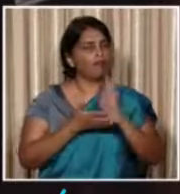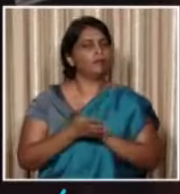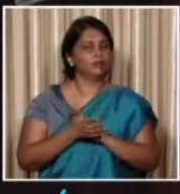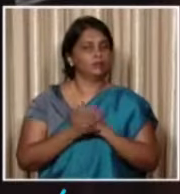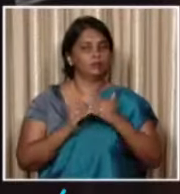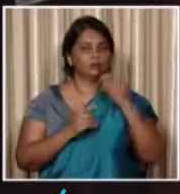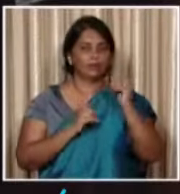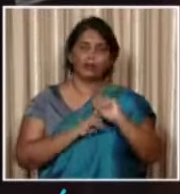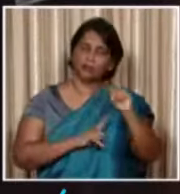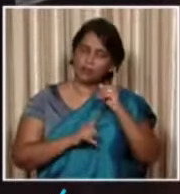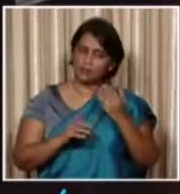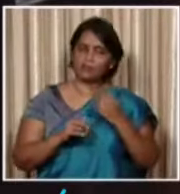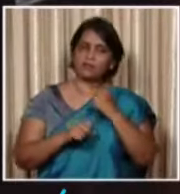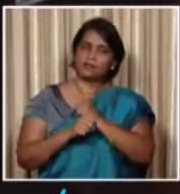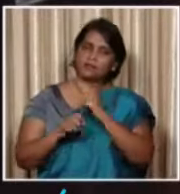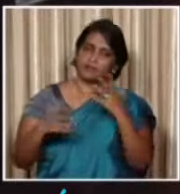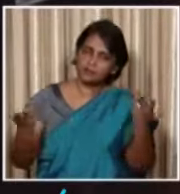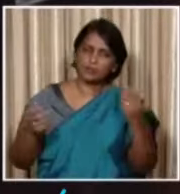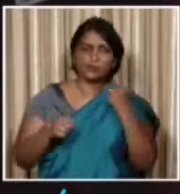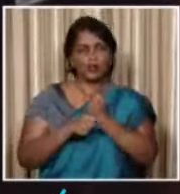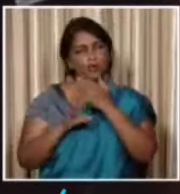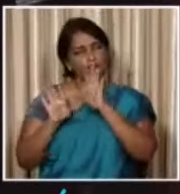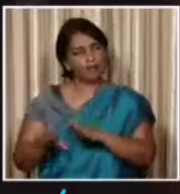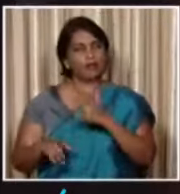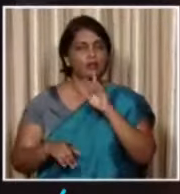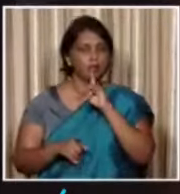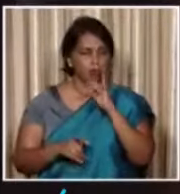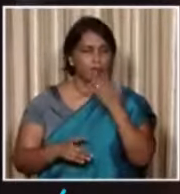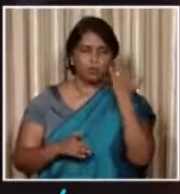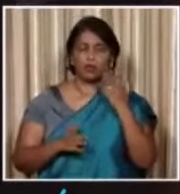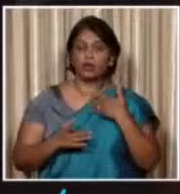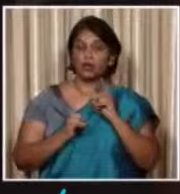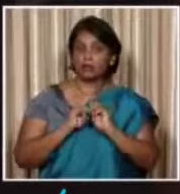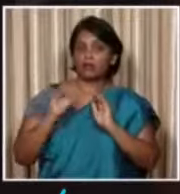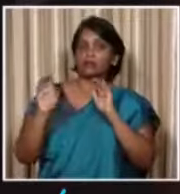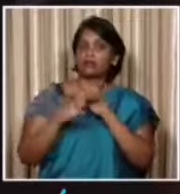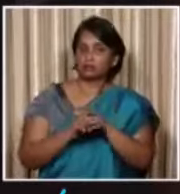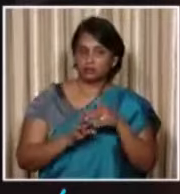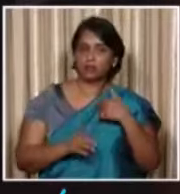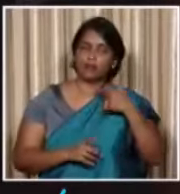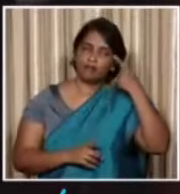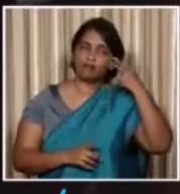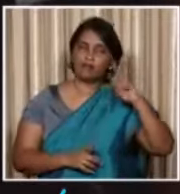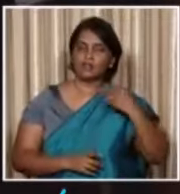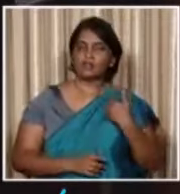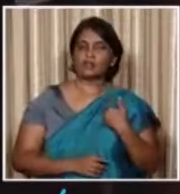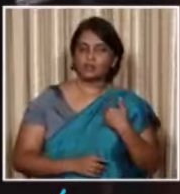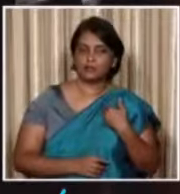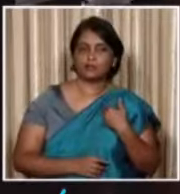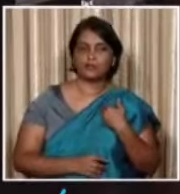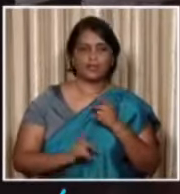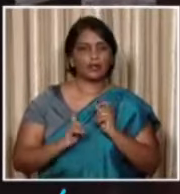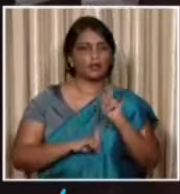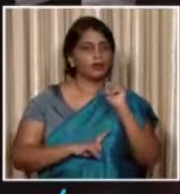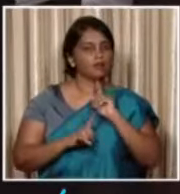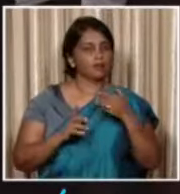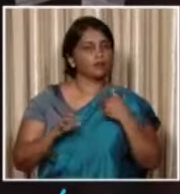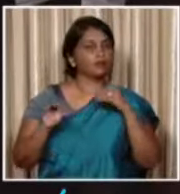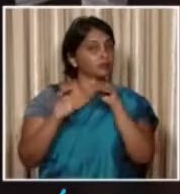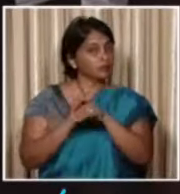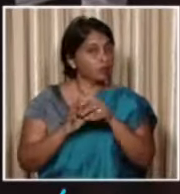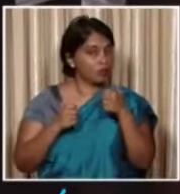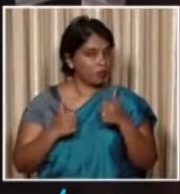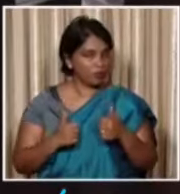ඊළඟ පාර්ලිමේන්තුවේ වෙනකොටත් ආණ්ඩුව නැති වෙන්න පුළුවන් ආණ්ඩුව තියෙන්න පුළුවන් හැබැයි පාර්ලිමේන්තුවේ ජනතාව වේවන බව විශ්වාසය තියෙනවා ඒ නිසා පාර්ලිමේන්තුවේ අපි වේවන්න හොඳ